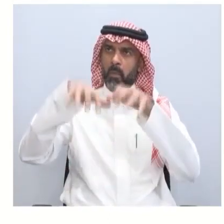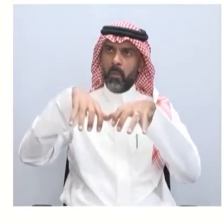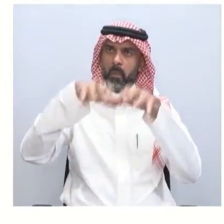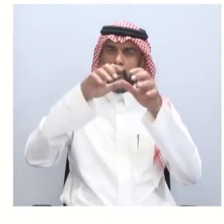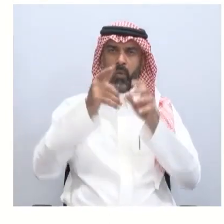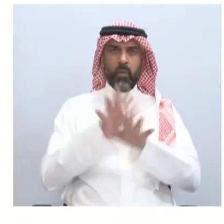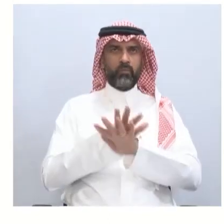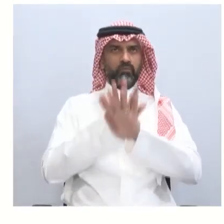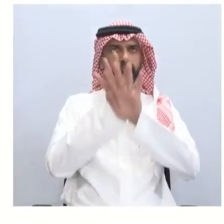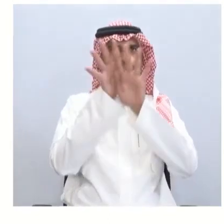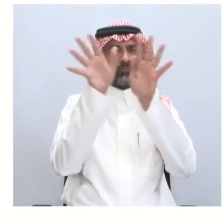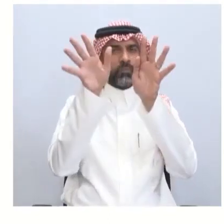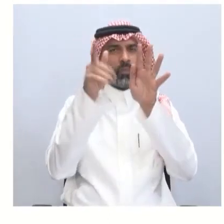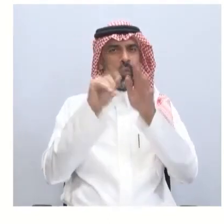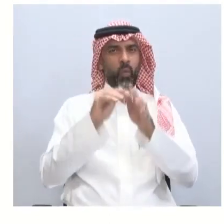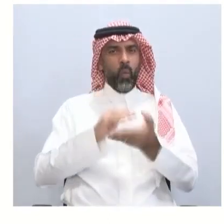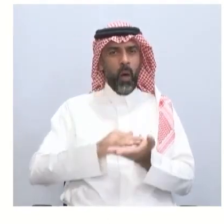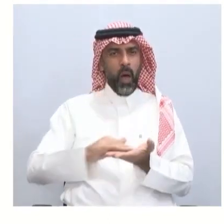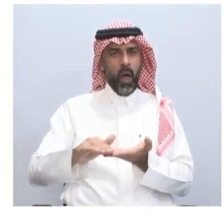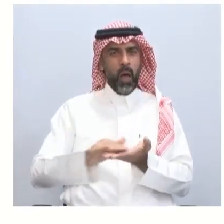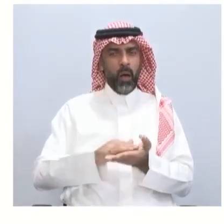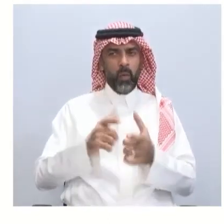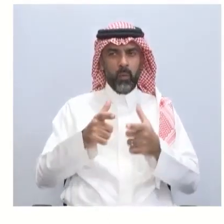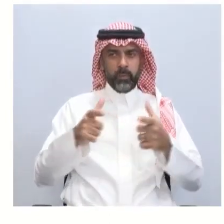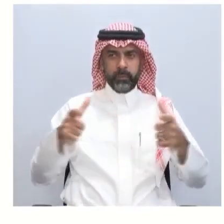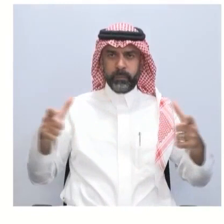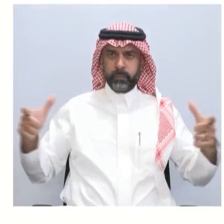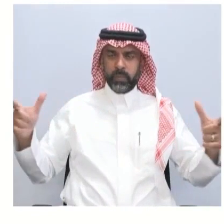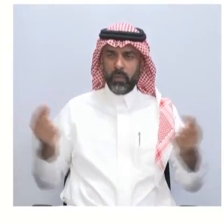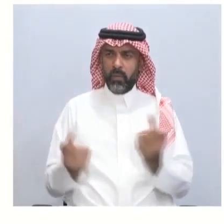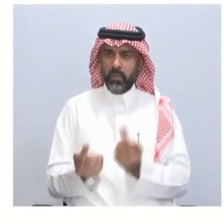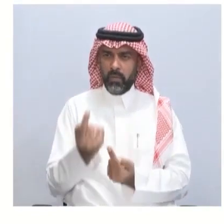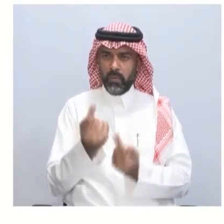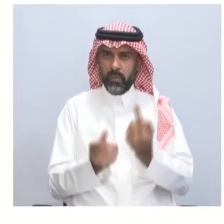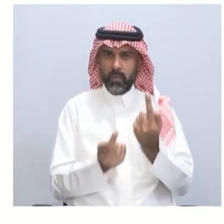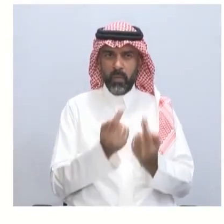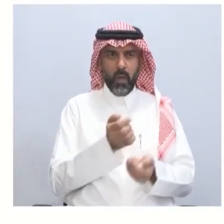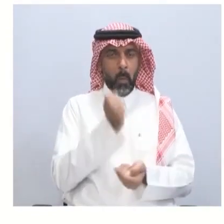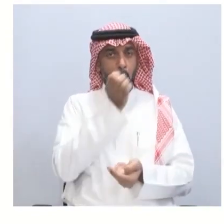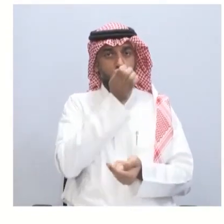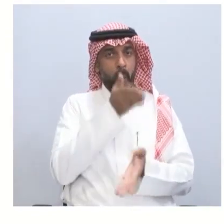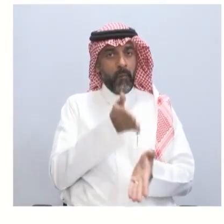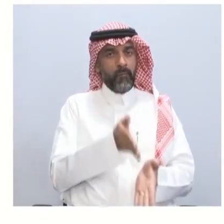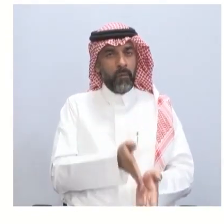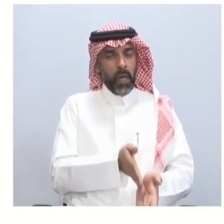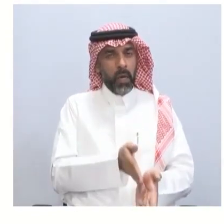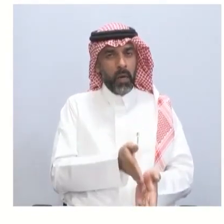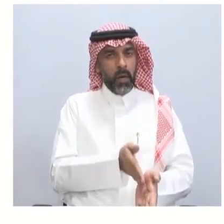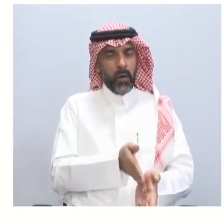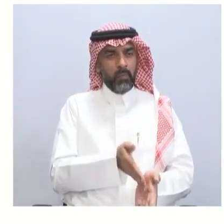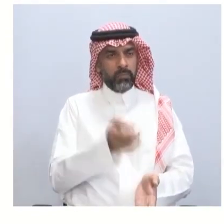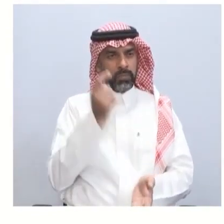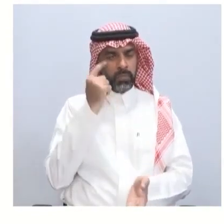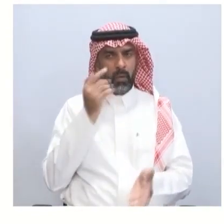ونخي وارضا واسعه وارضا وفيره بالمياه هذا ان دل على شيء